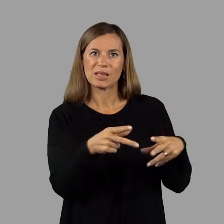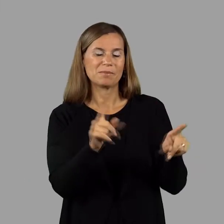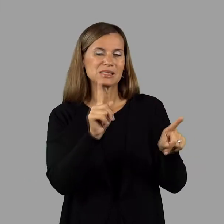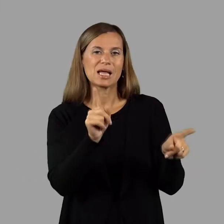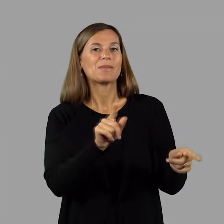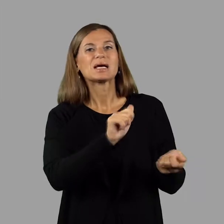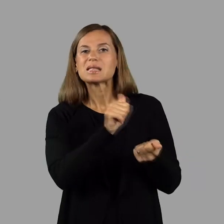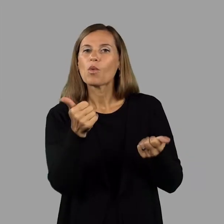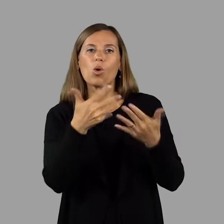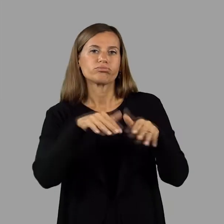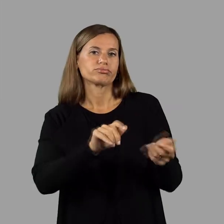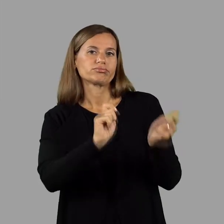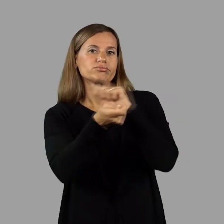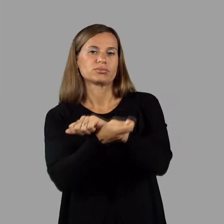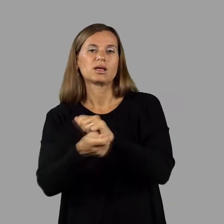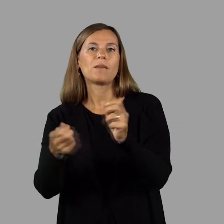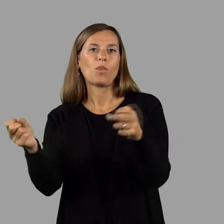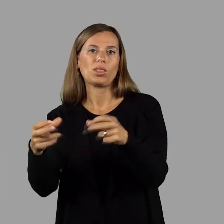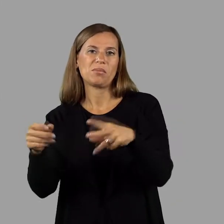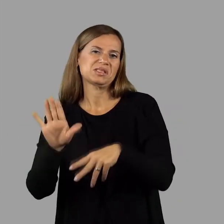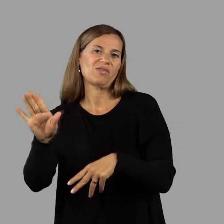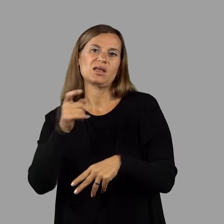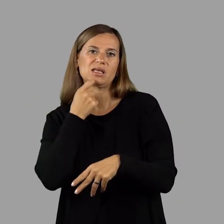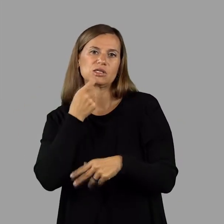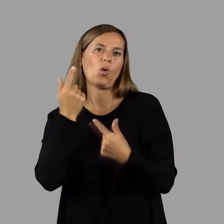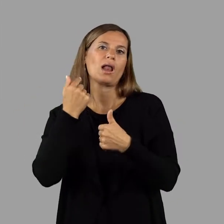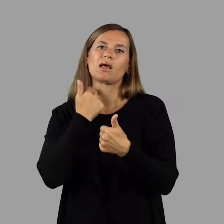ampak samo pod napise v ciljnem jeziku.